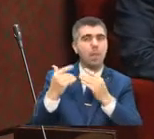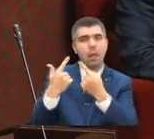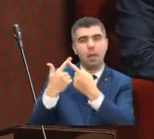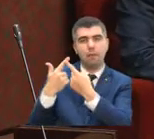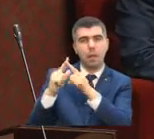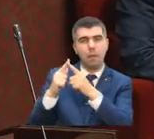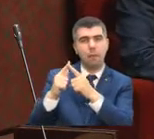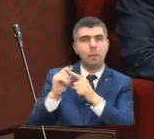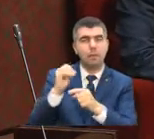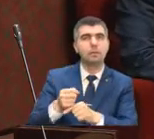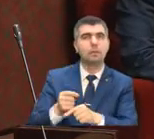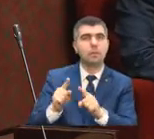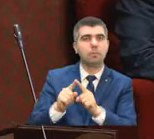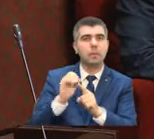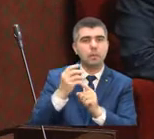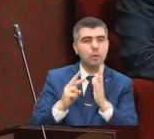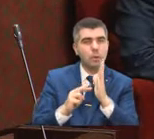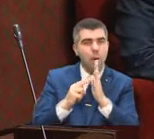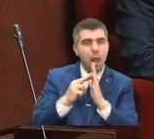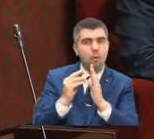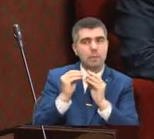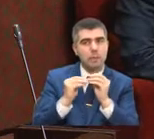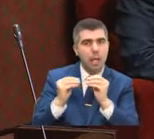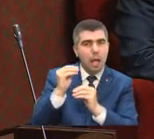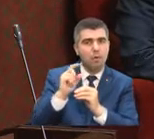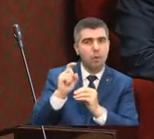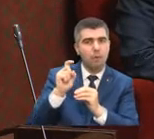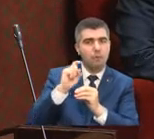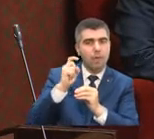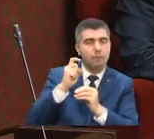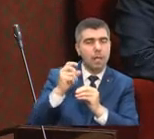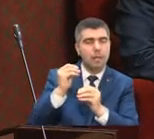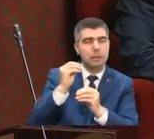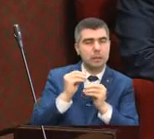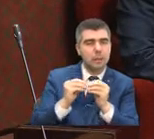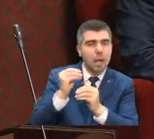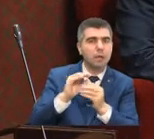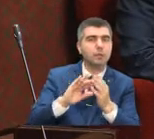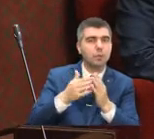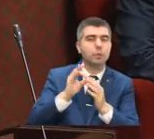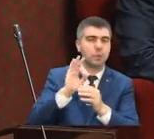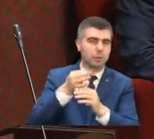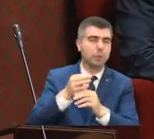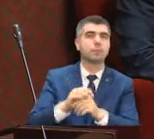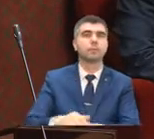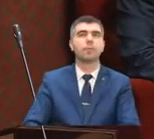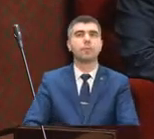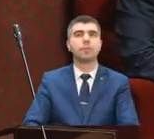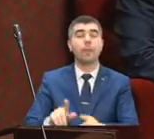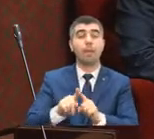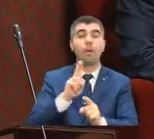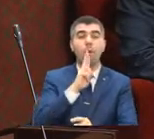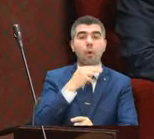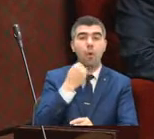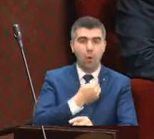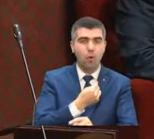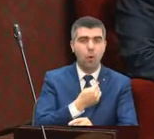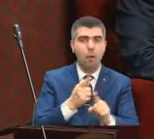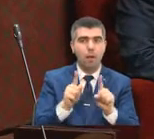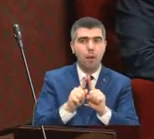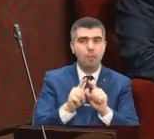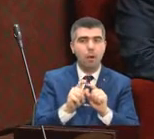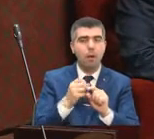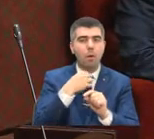أخرى تتعلق بتسويات الأوضاع الإدارية والاجتماعية والاقتصادية لهم. وبطبيعة الحال الحكومة لها رؤية ليس